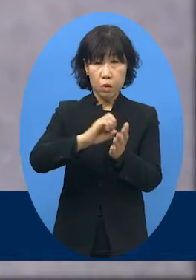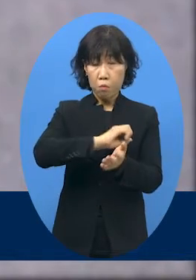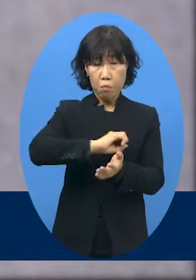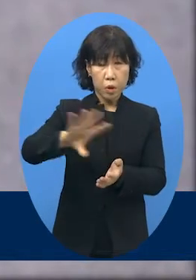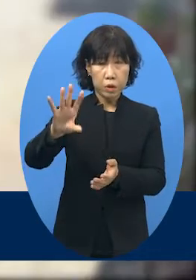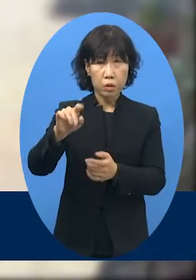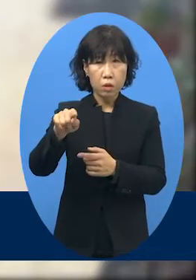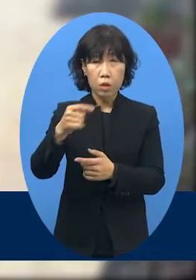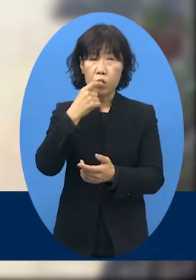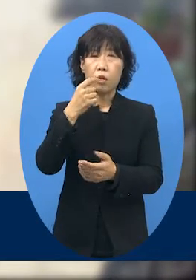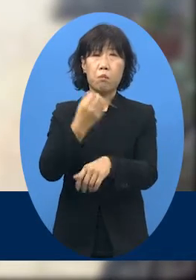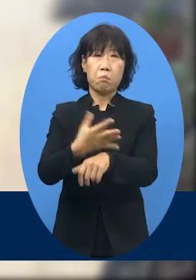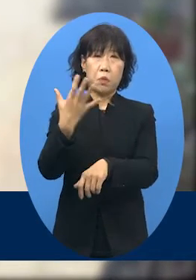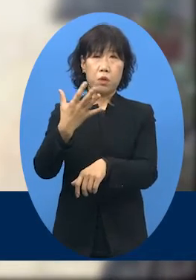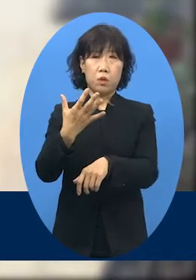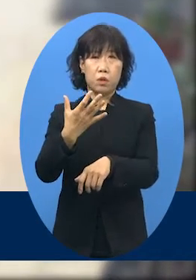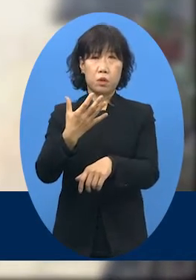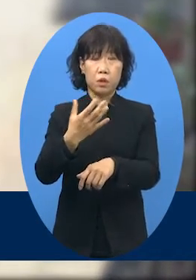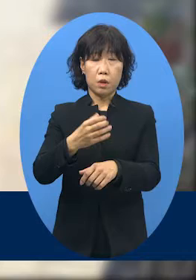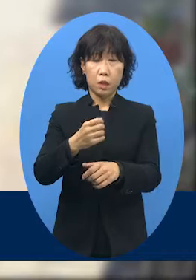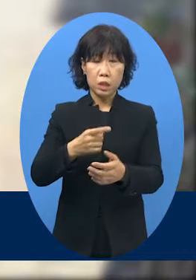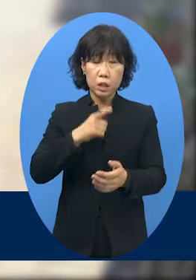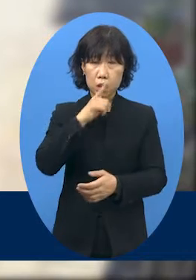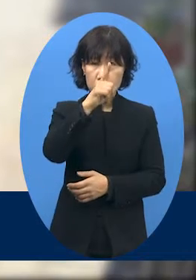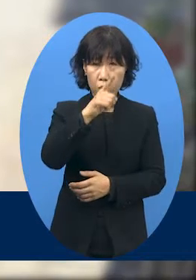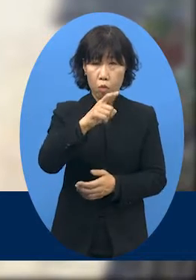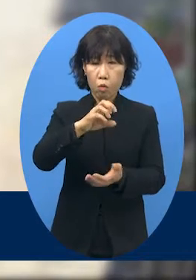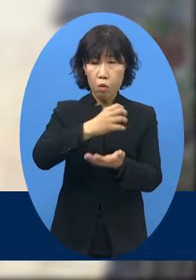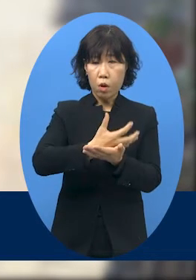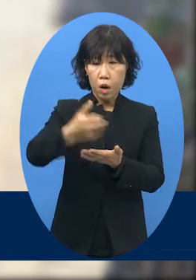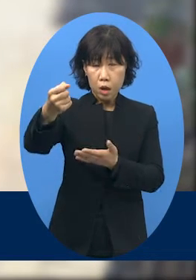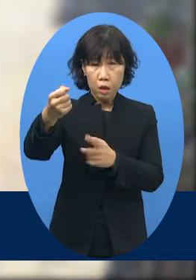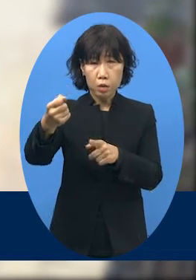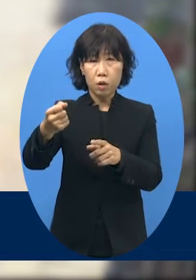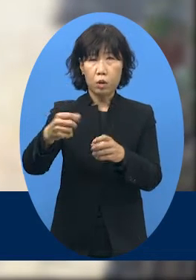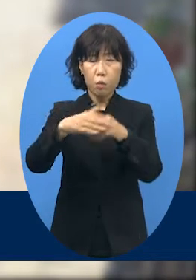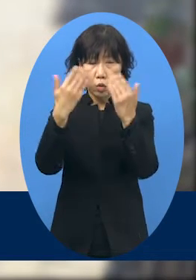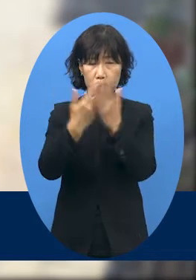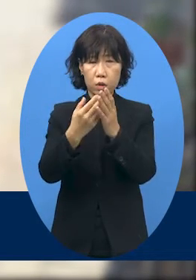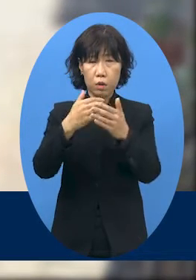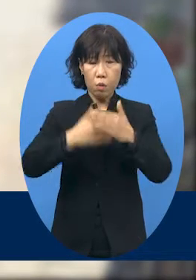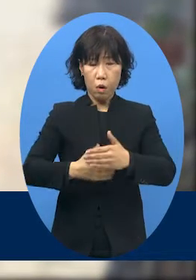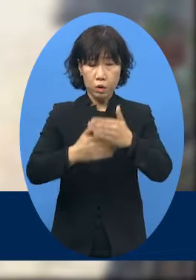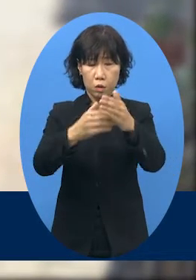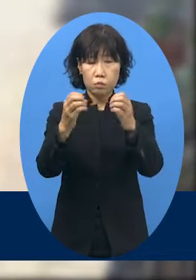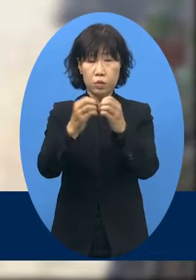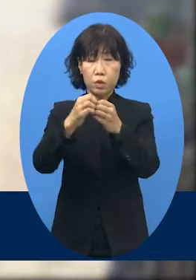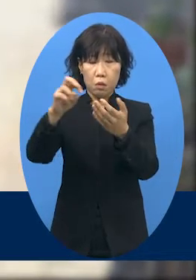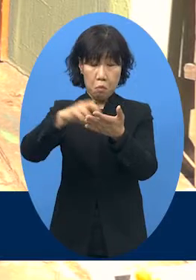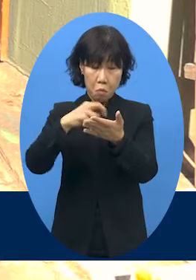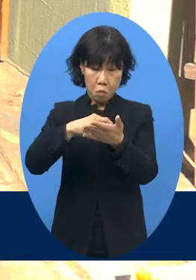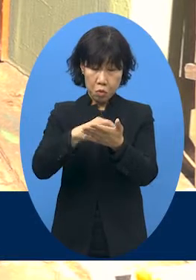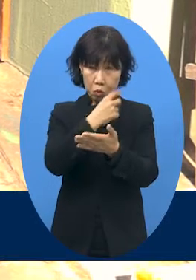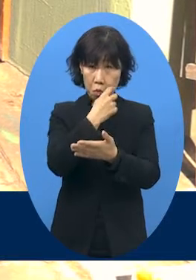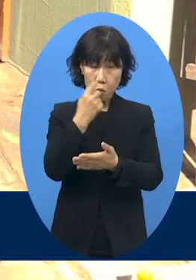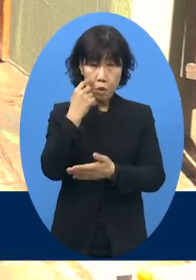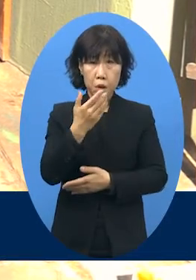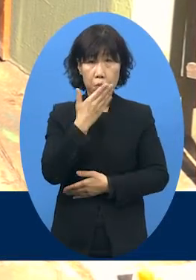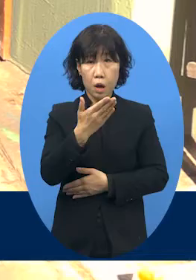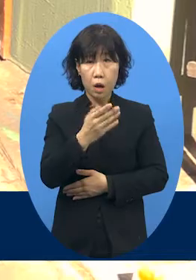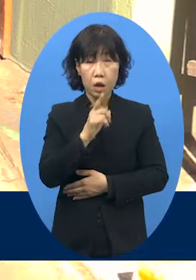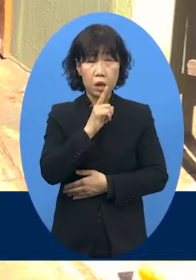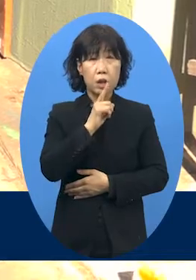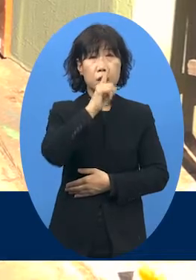가능하며 배출 신청부터 수거 완료까지 의 처리 상황을 모두 문자로 받아볼 수 있습니다 또한 신구